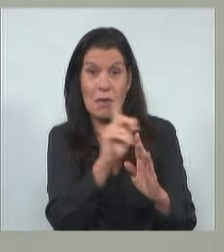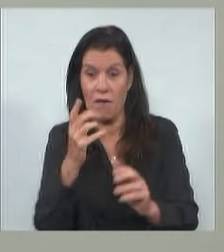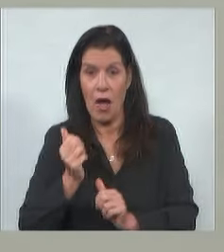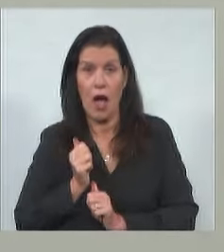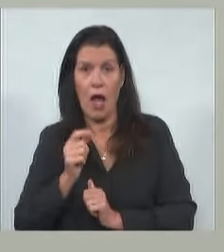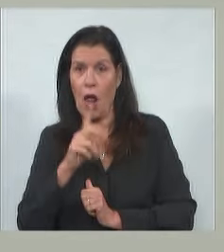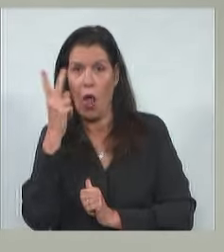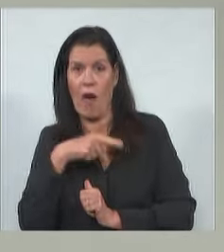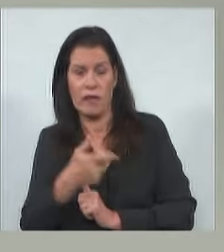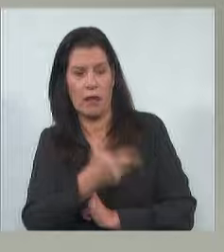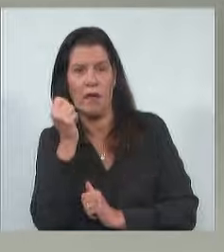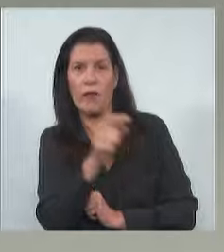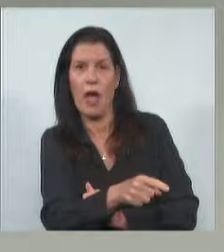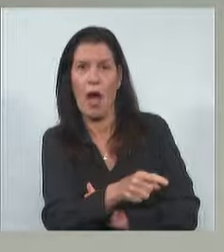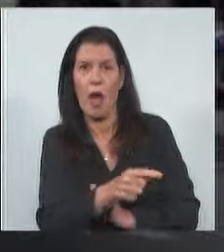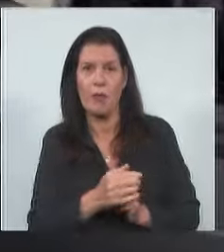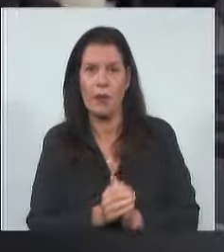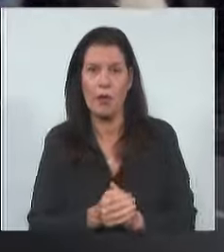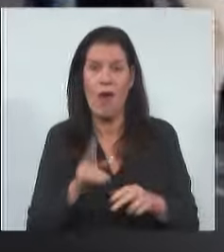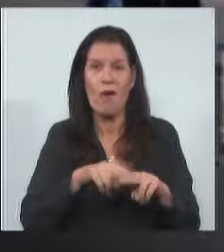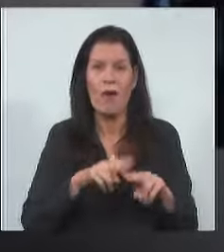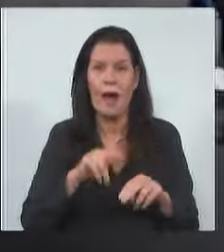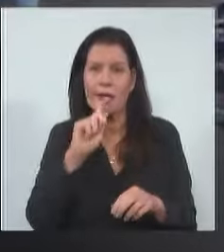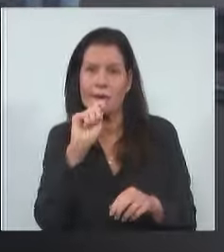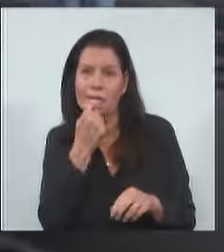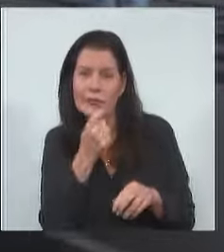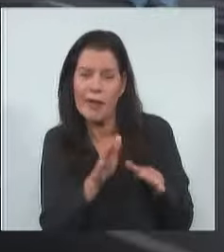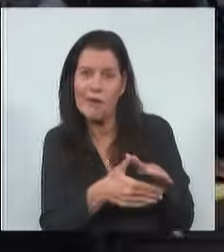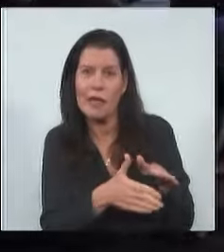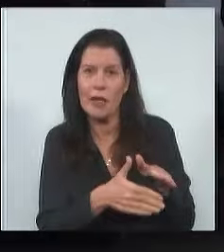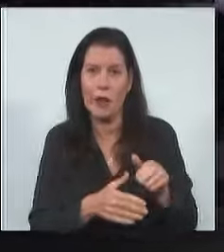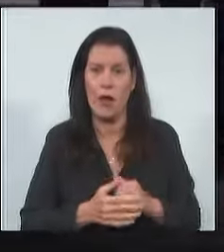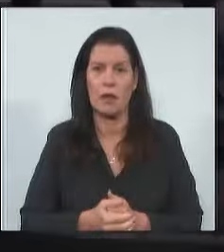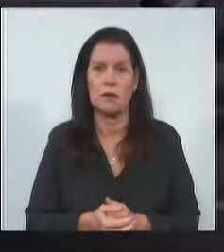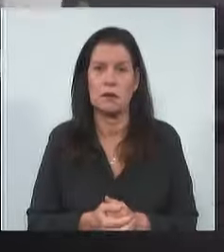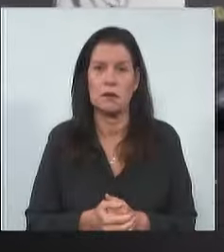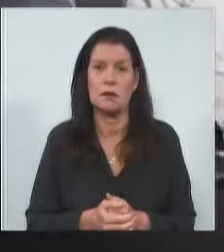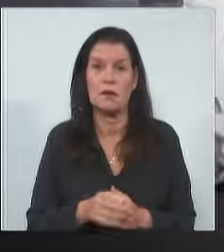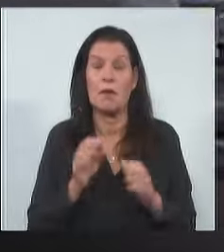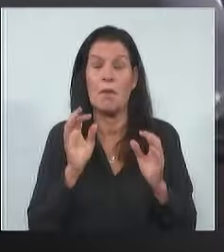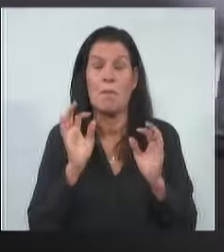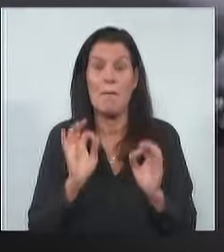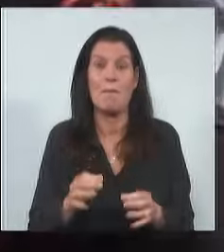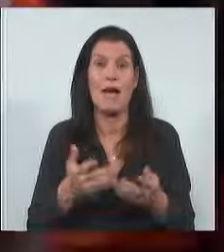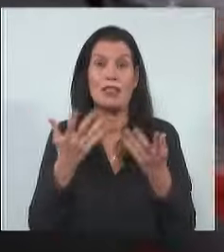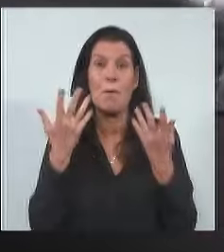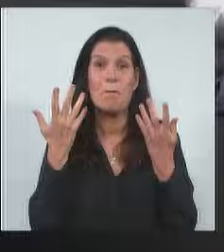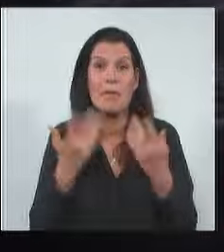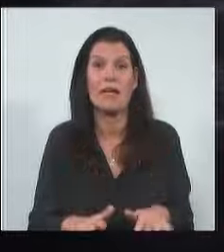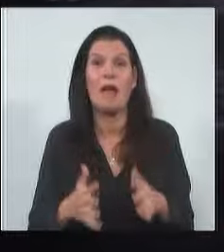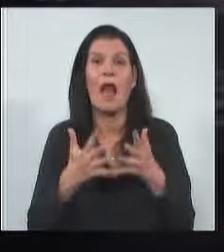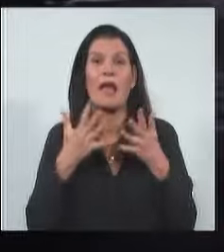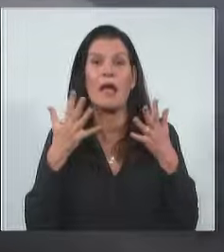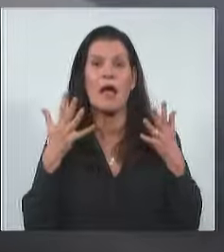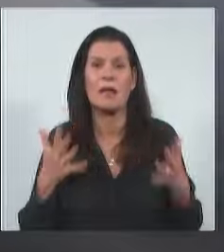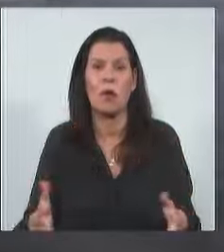הירי, הטיוח וההסתרה. עומק המחדל בפרשת מותו של יובל קסטלמן ממשיך להתגלות. היום הורה